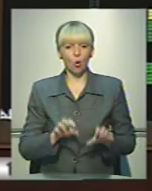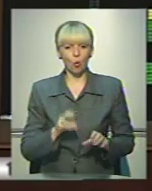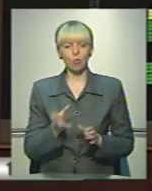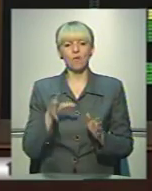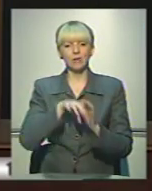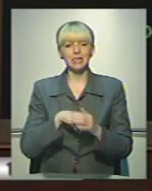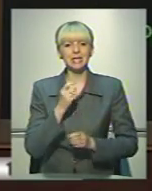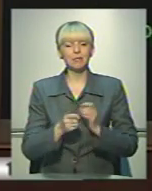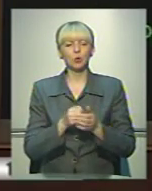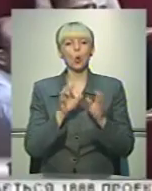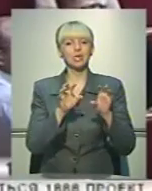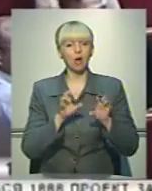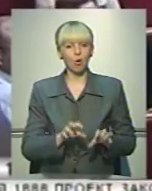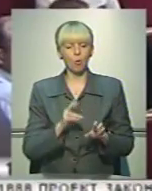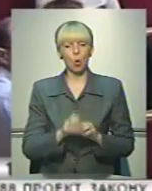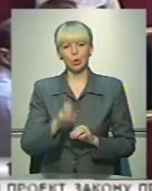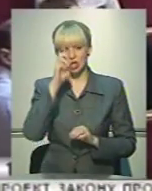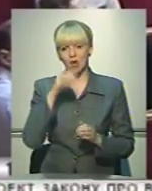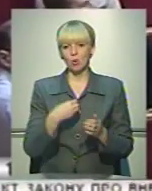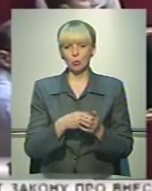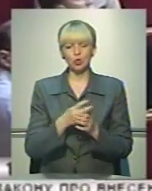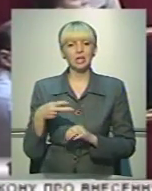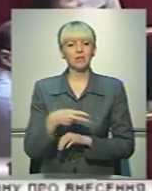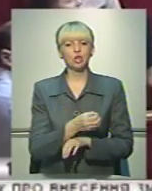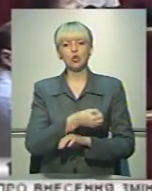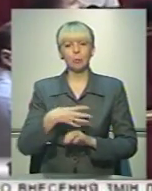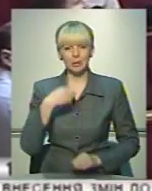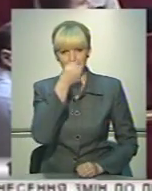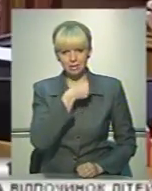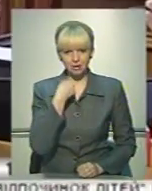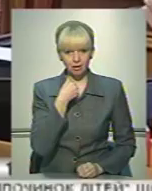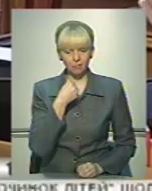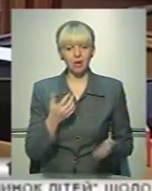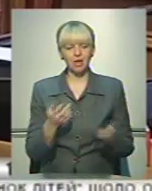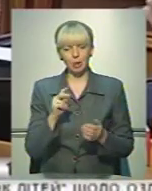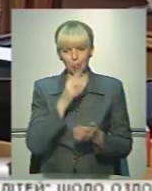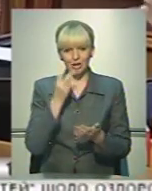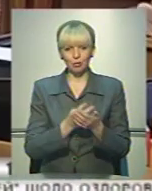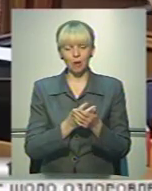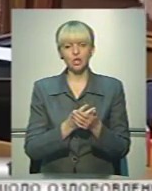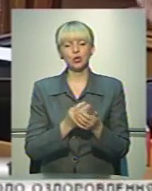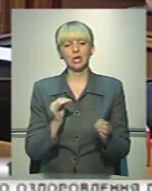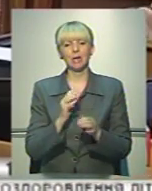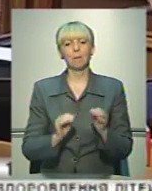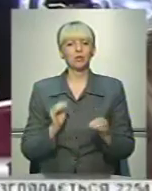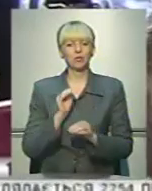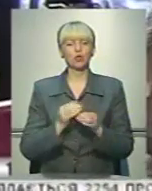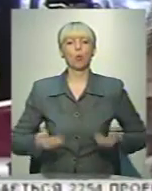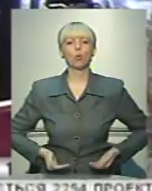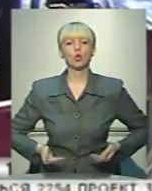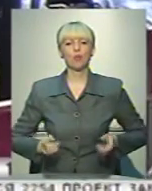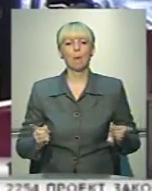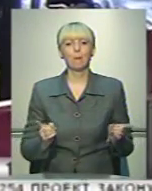про внесення змін до закону про державний бюджет на 2015 рік, яким передбачено, зокрема, і підвищення